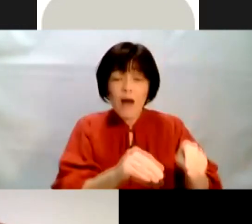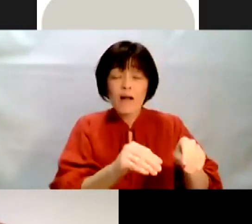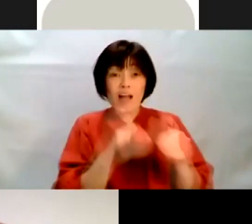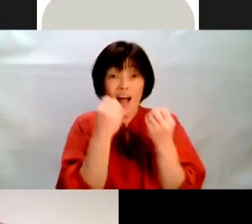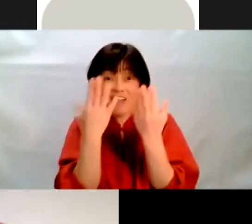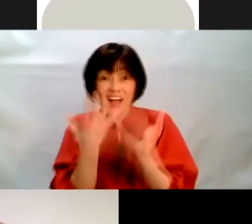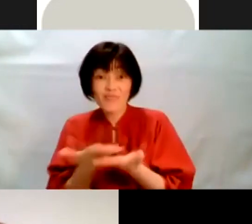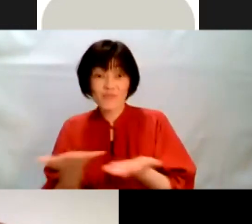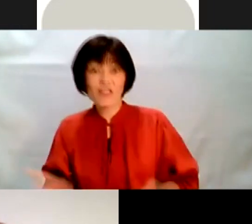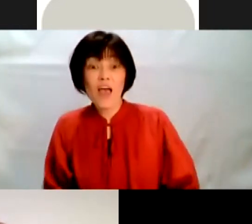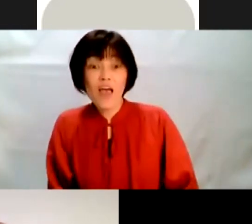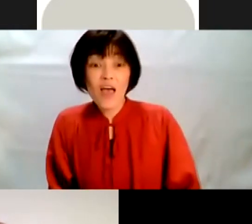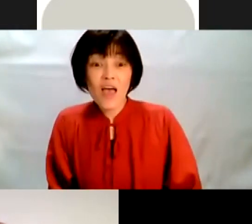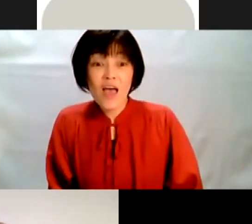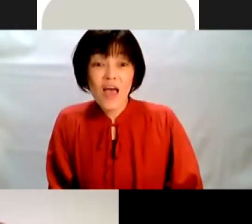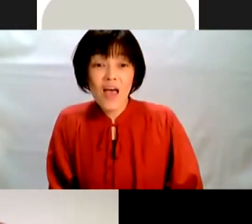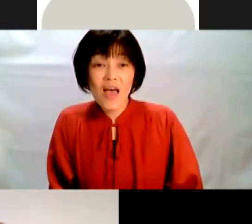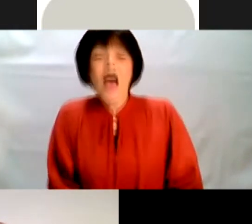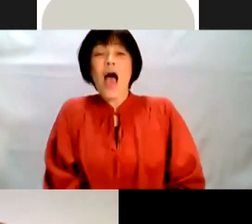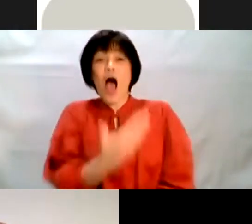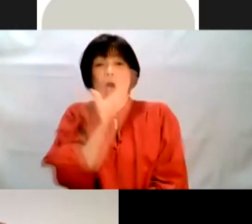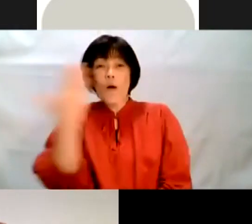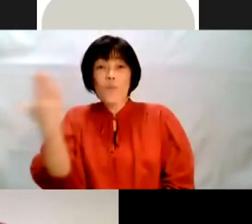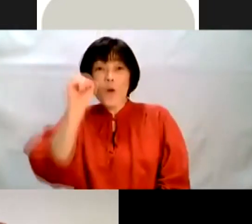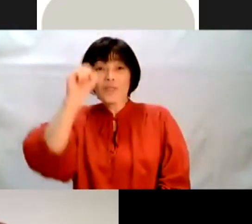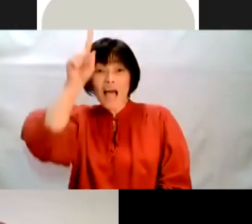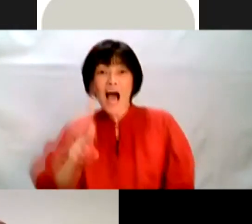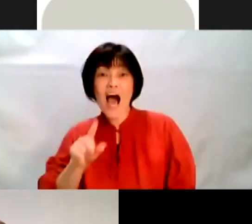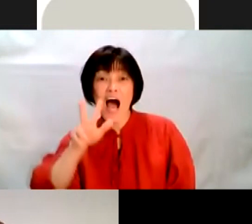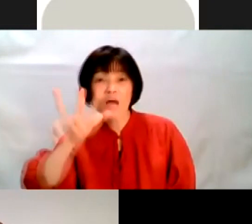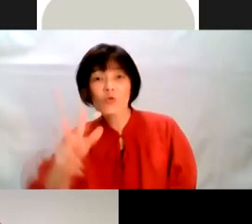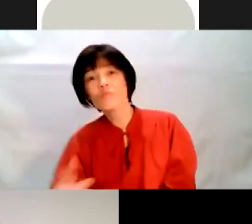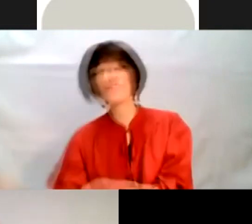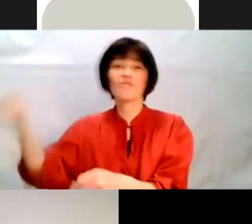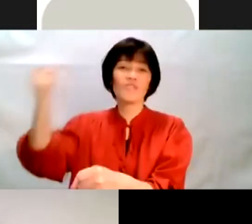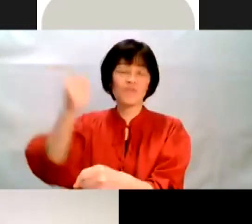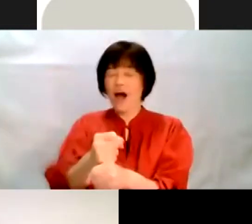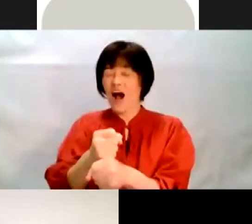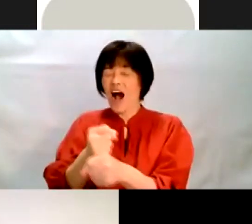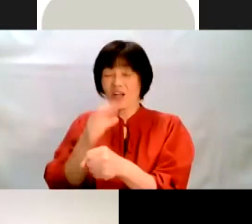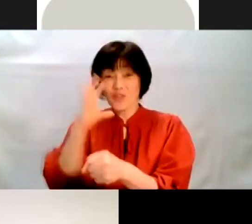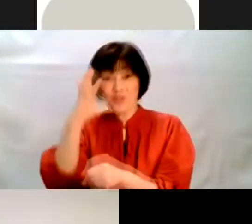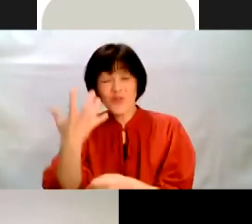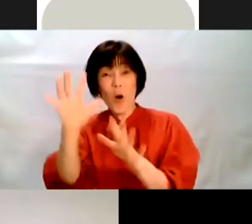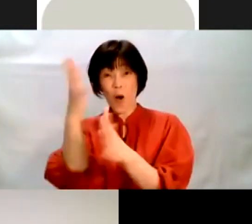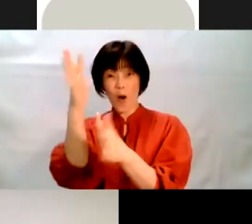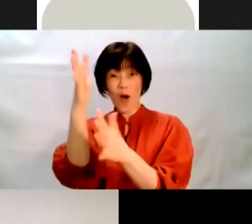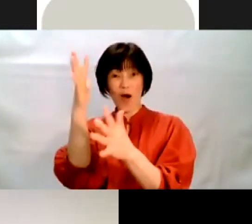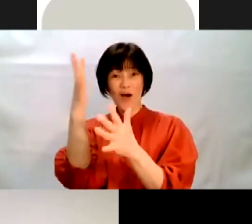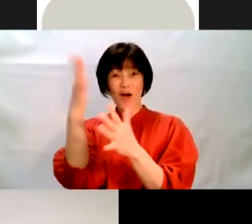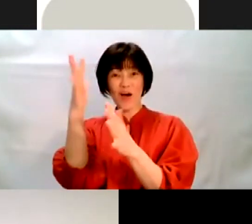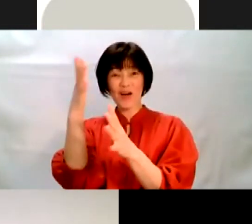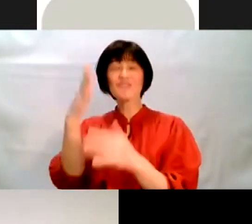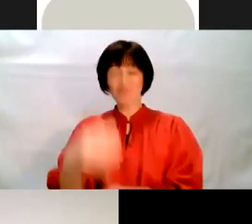ロンボザールにまで建て直して。